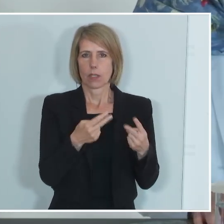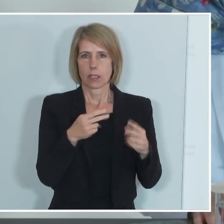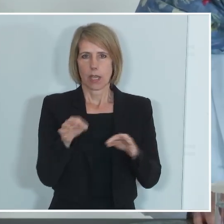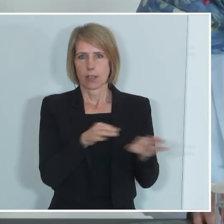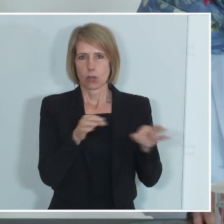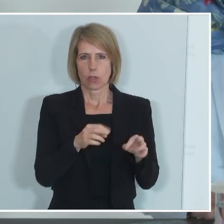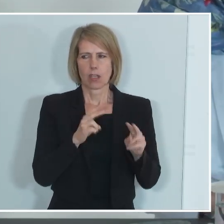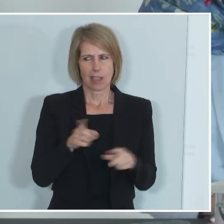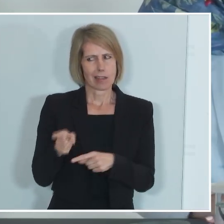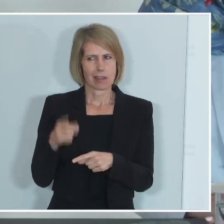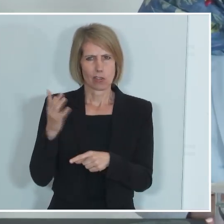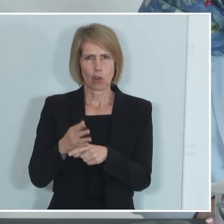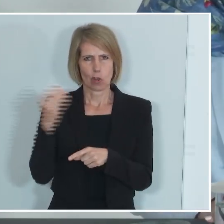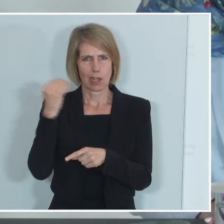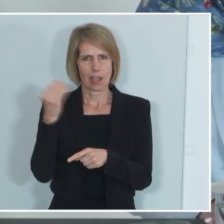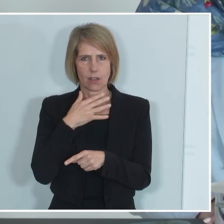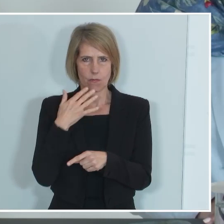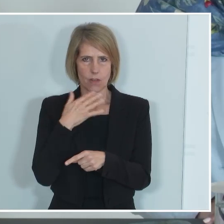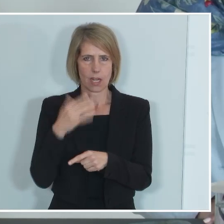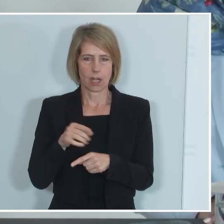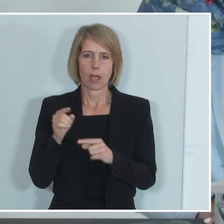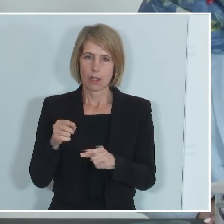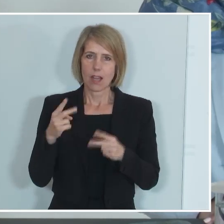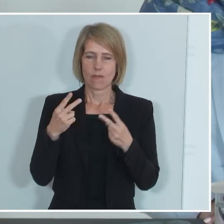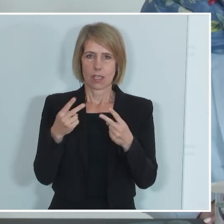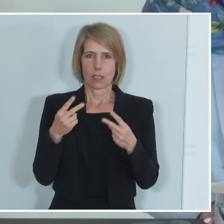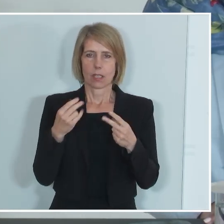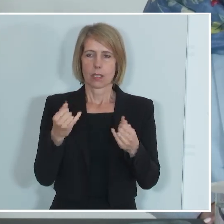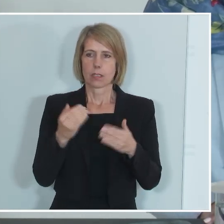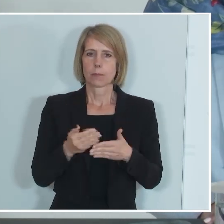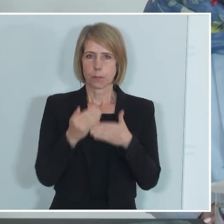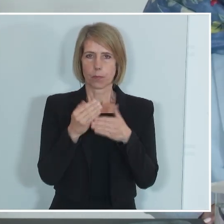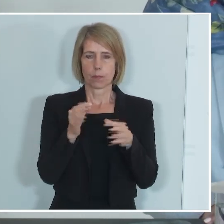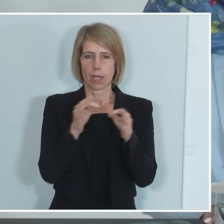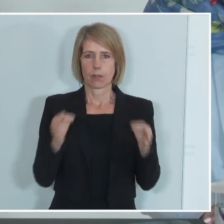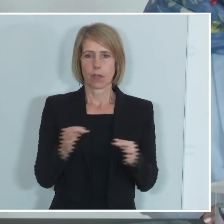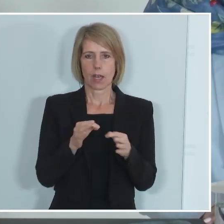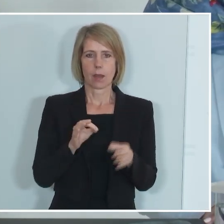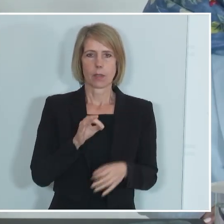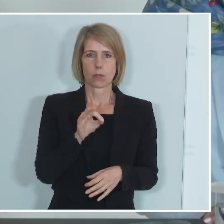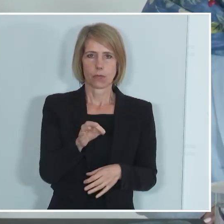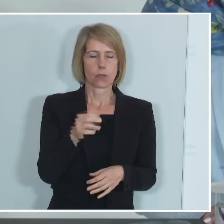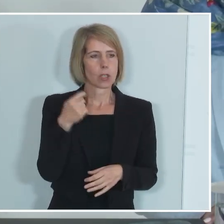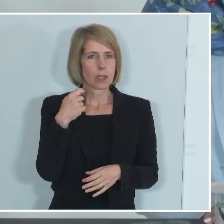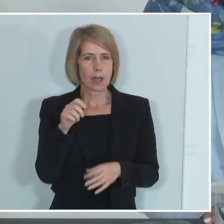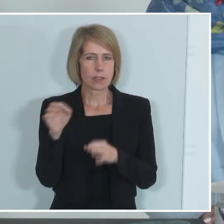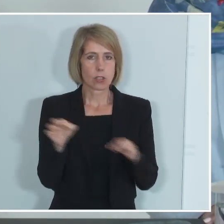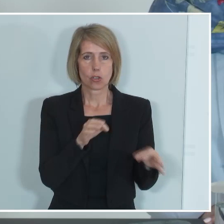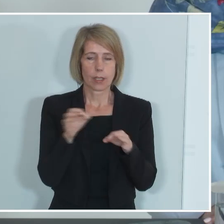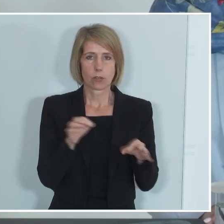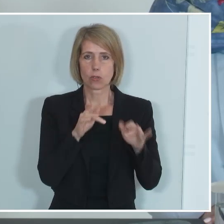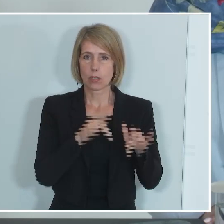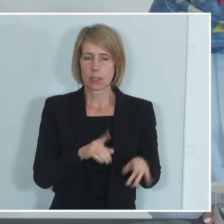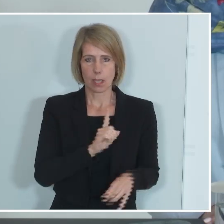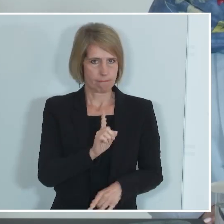man einiges lernen. Und ich glaube, das wird sehr wichtig sein, weil der Beihilferahmen ja jetzt nicht nur für klassische Industrien da